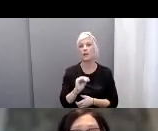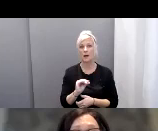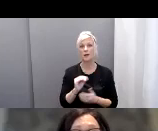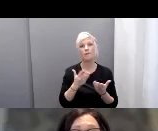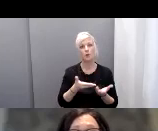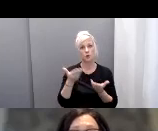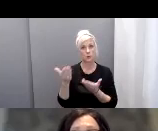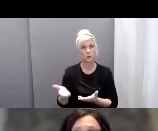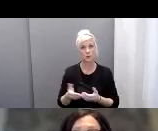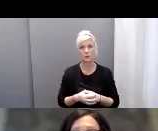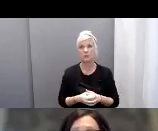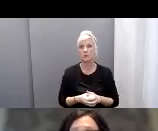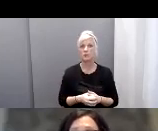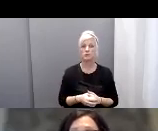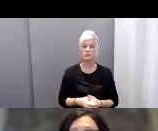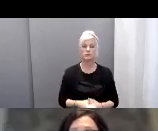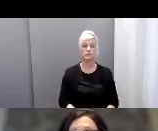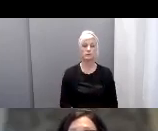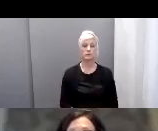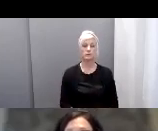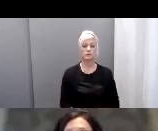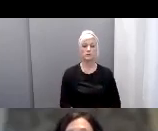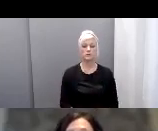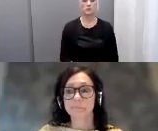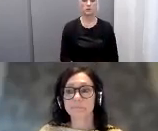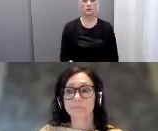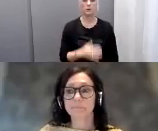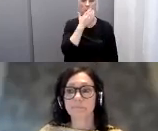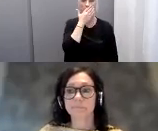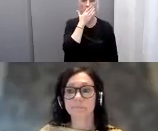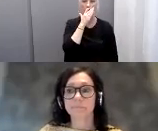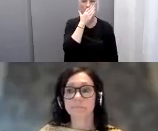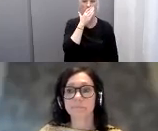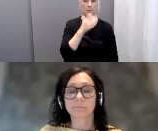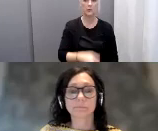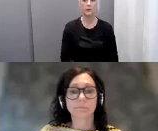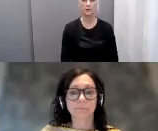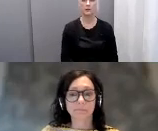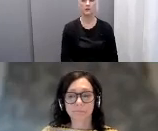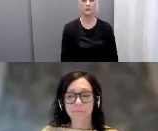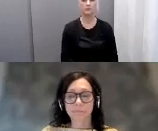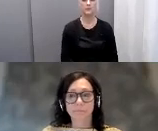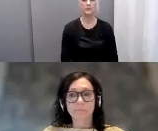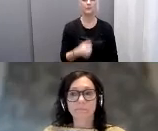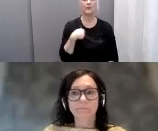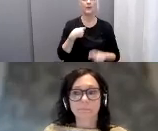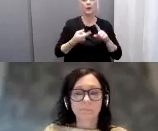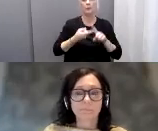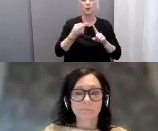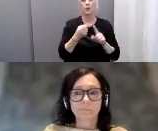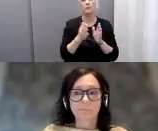Julia. Tack så mycket. Då ska jag börja med att presentera